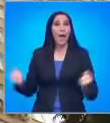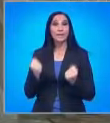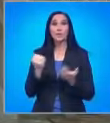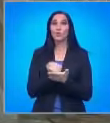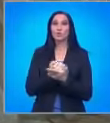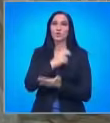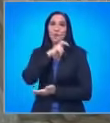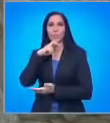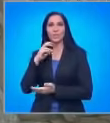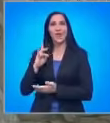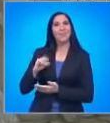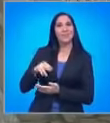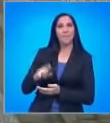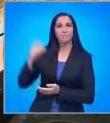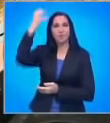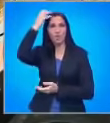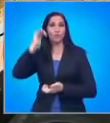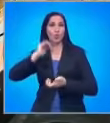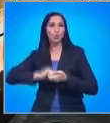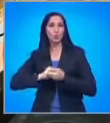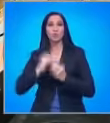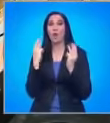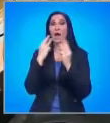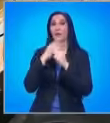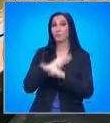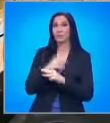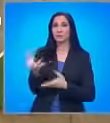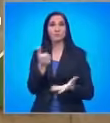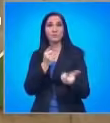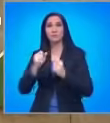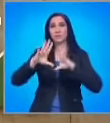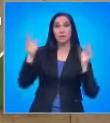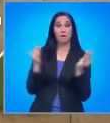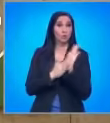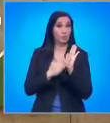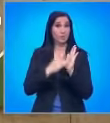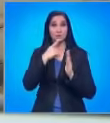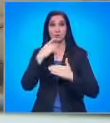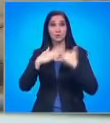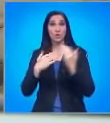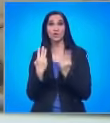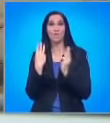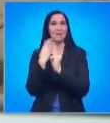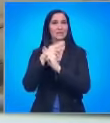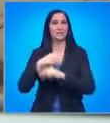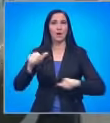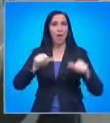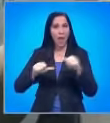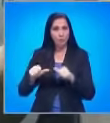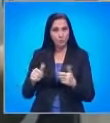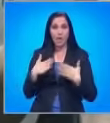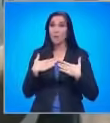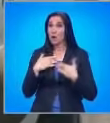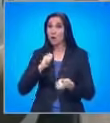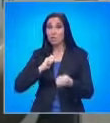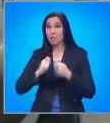Акция на Икономическа полиция и НАП в Държавното дружество Автомагистрали изземва се цялата документация за строежа на магистрала Хемус.